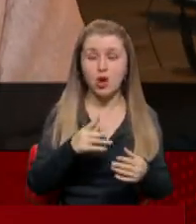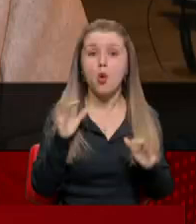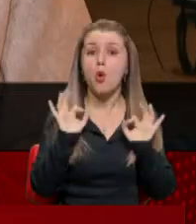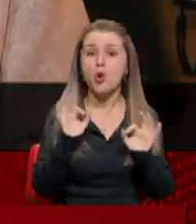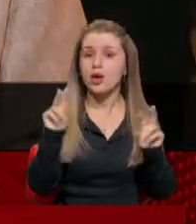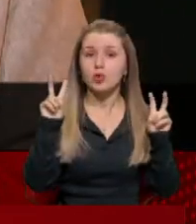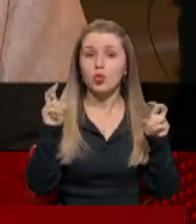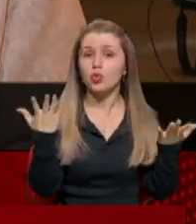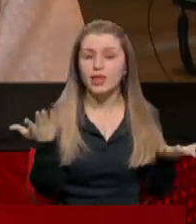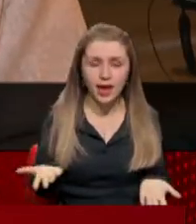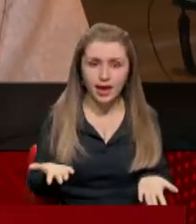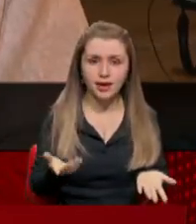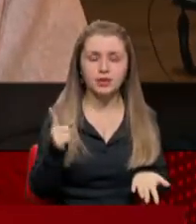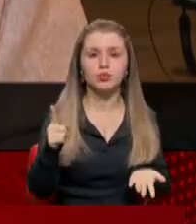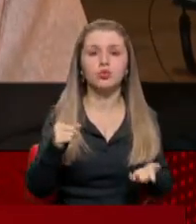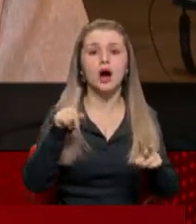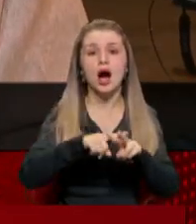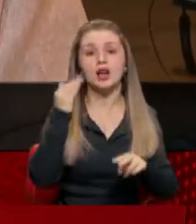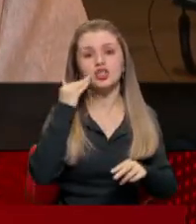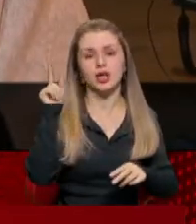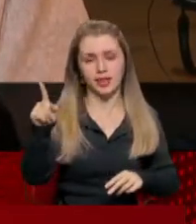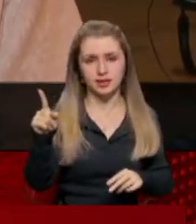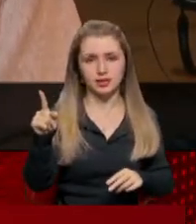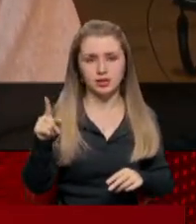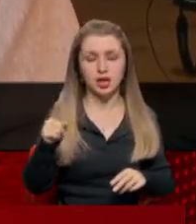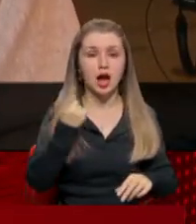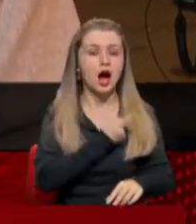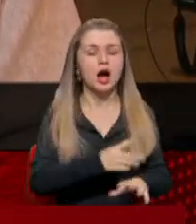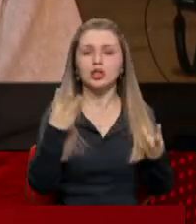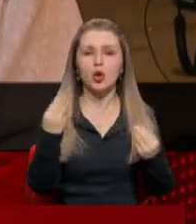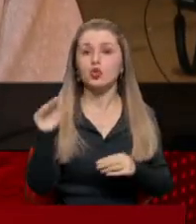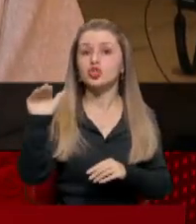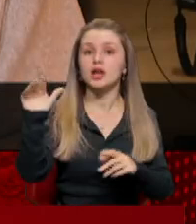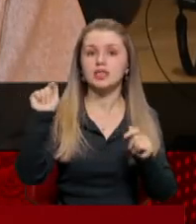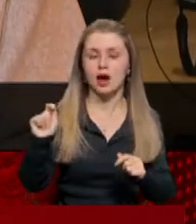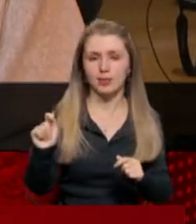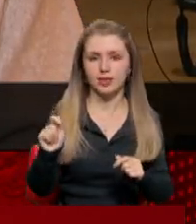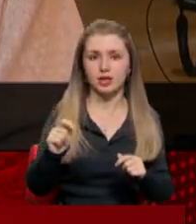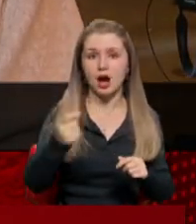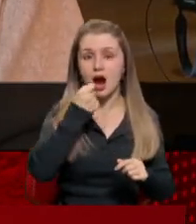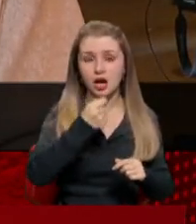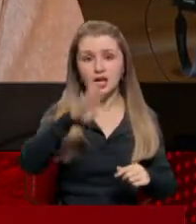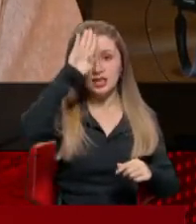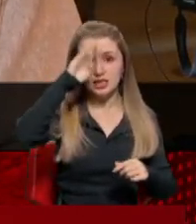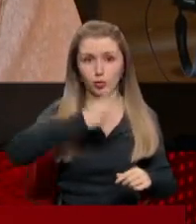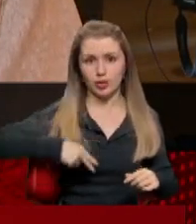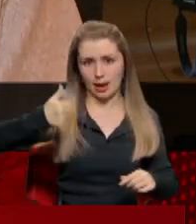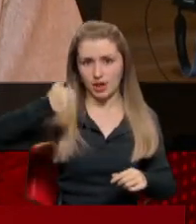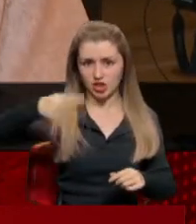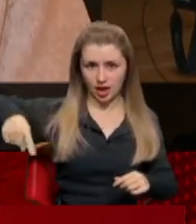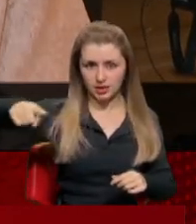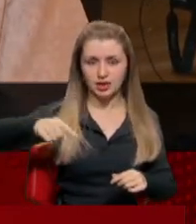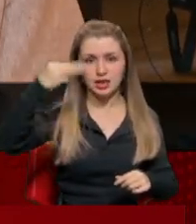önemli konusu, konu başlığı işte Akşener'in aday olun çağrısı yaptığı Ankara ve İstanbul Belediye